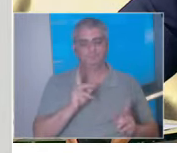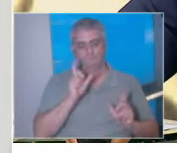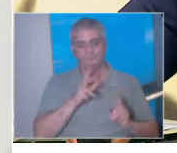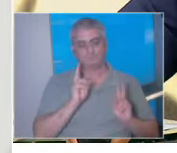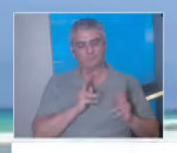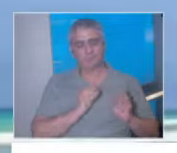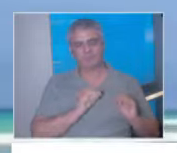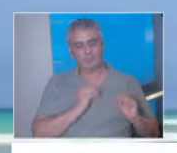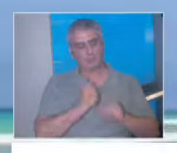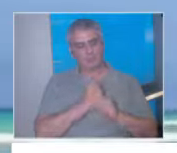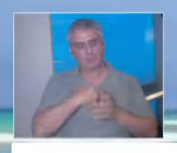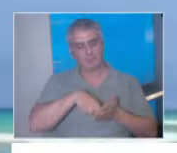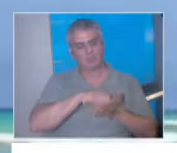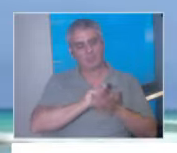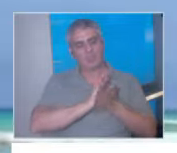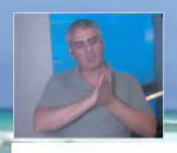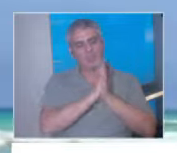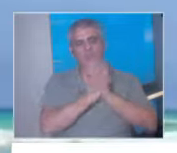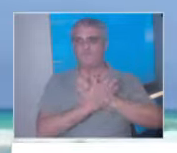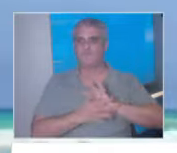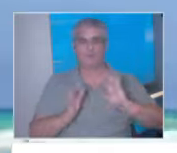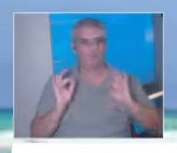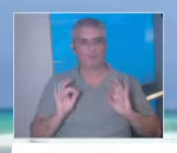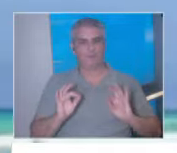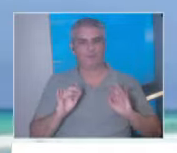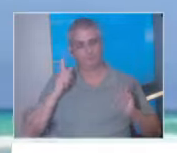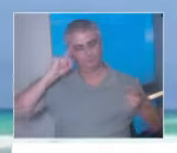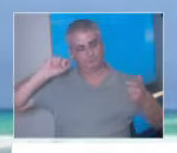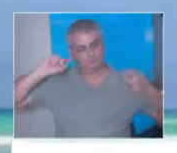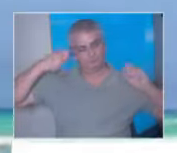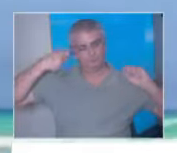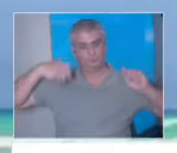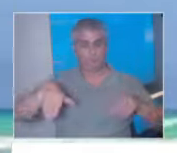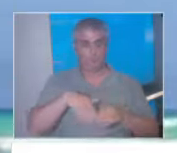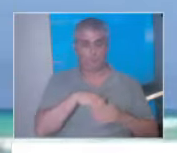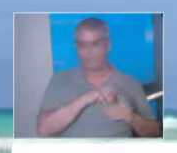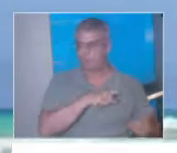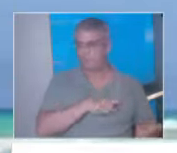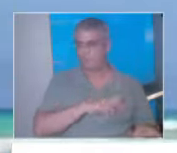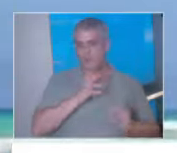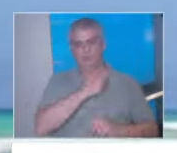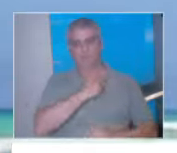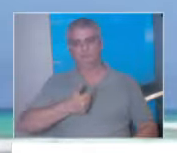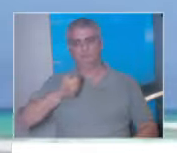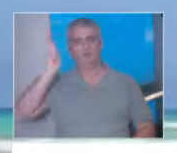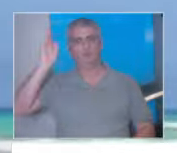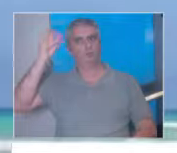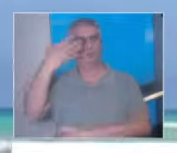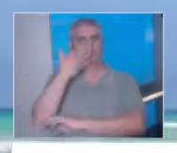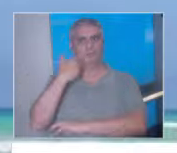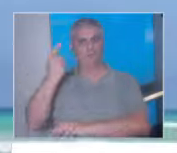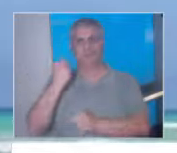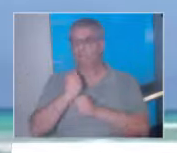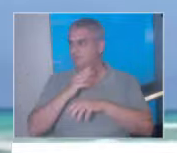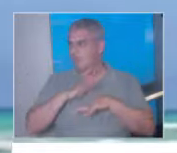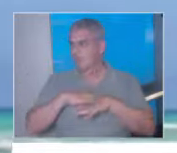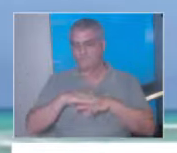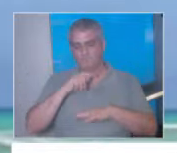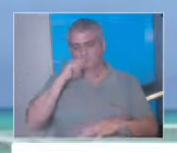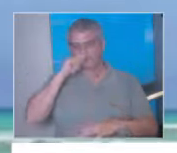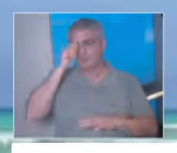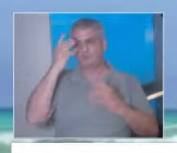לעבור לפרומה, לעבור ממש טרנספורמה, מפועל בניין, להיות שר חוץ של מדינת ישראל, ועשה את התפקיד הזה